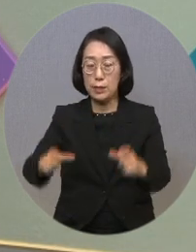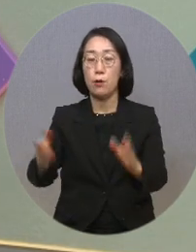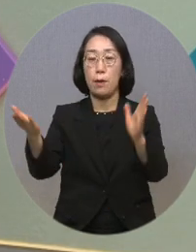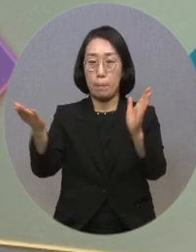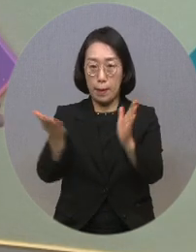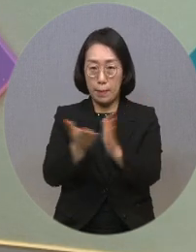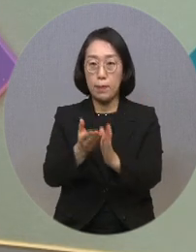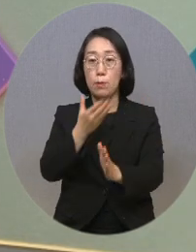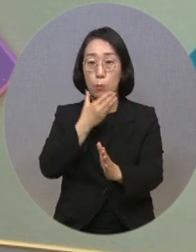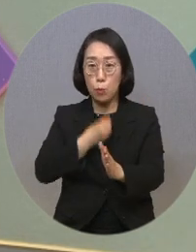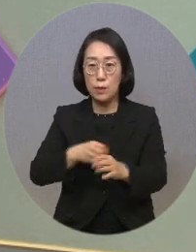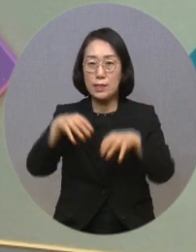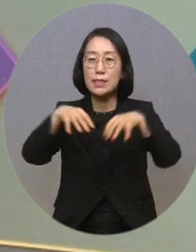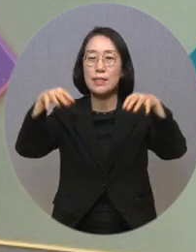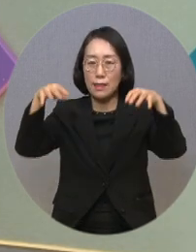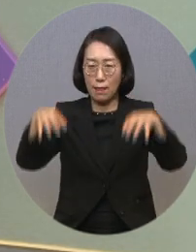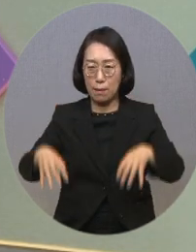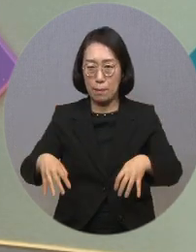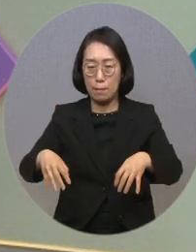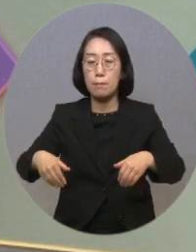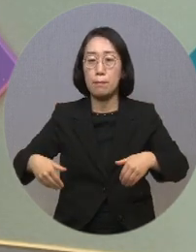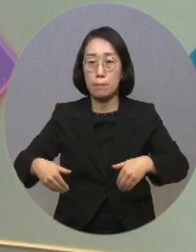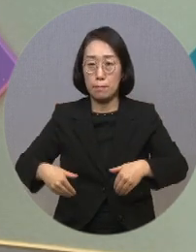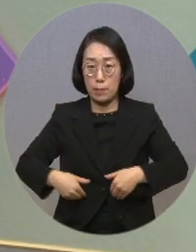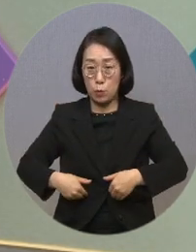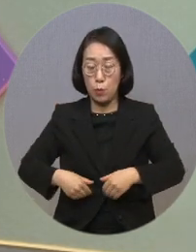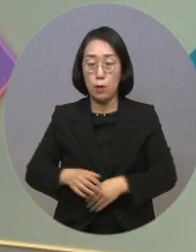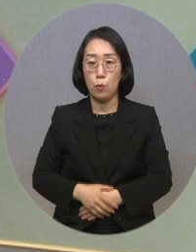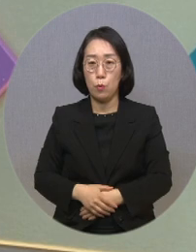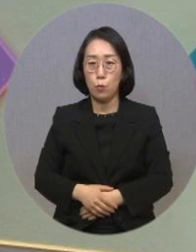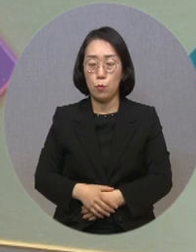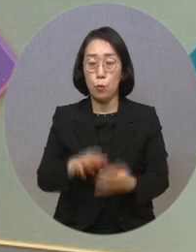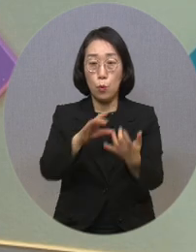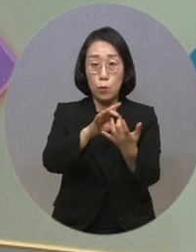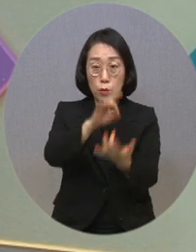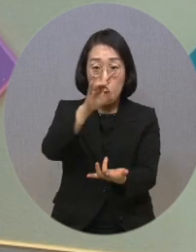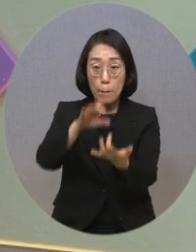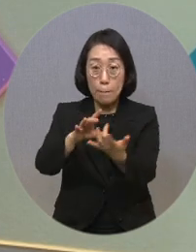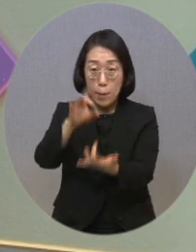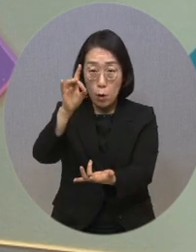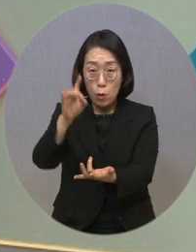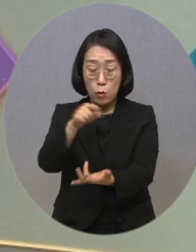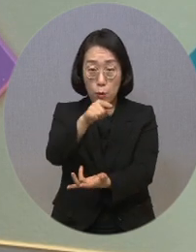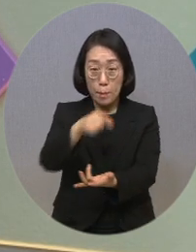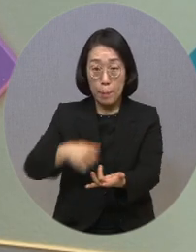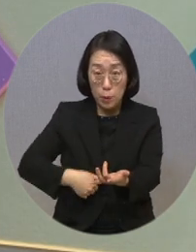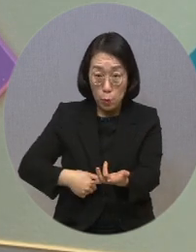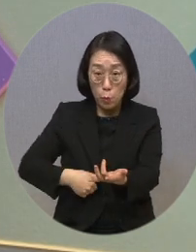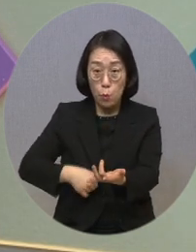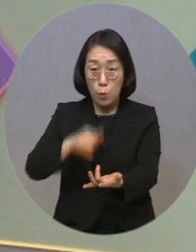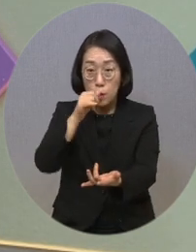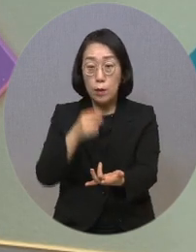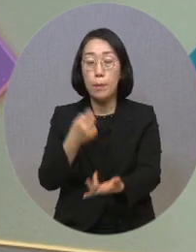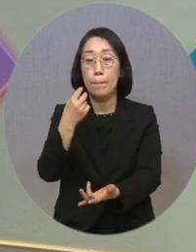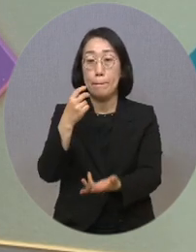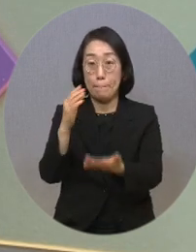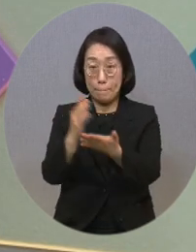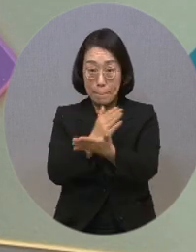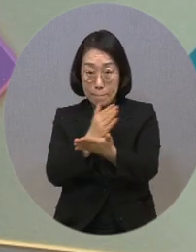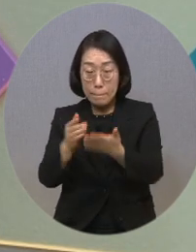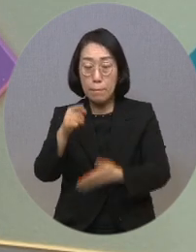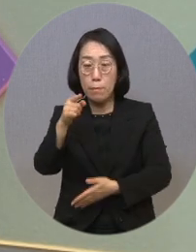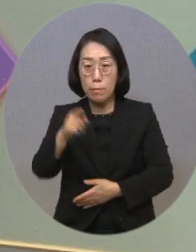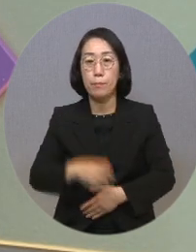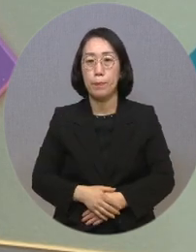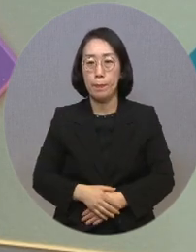어떤 복지 체계가 분명히 필요하고 네. 그다음에 선별적 맞춤형에서 이제 우리나라도 이제 선진국에 지금 진입을 했지 그렇죠.